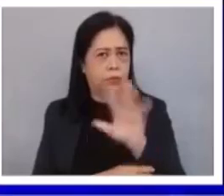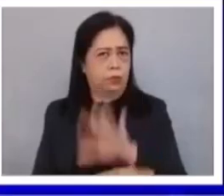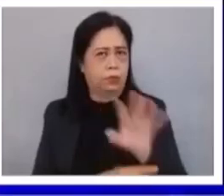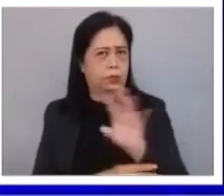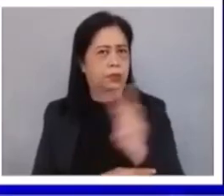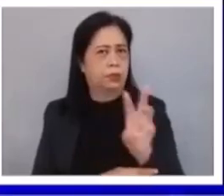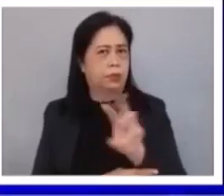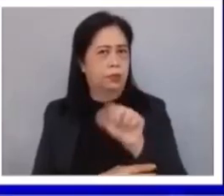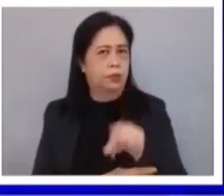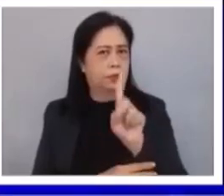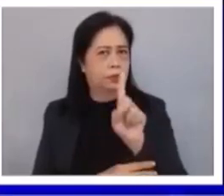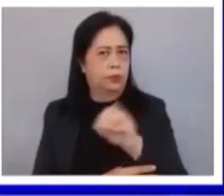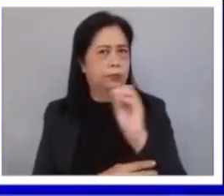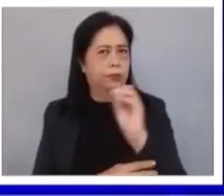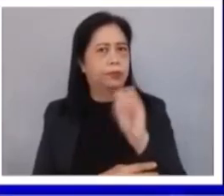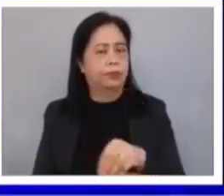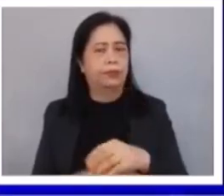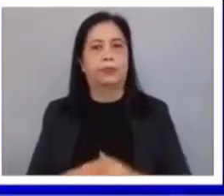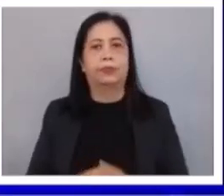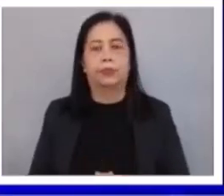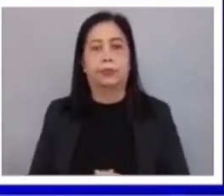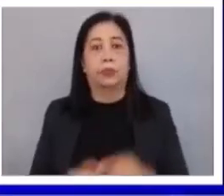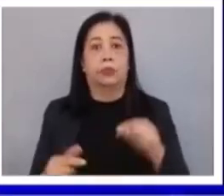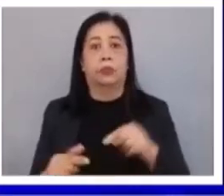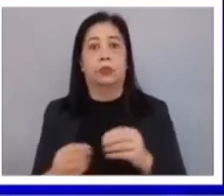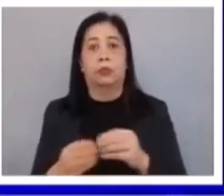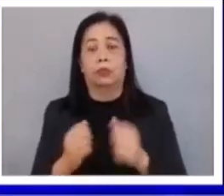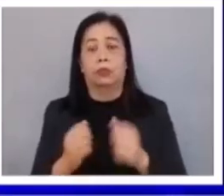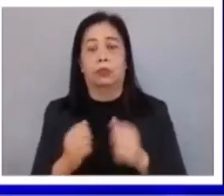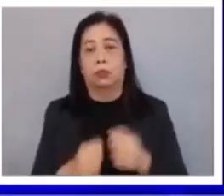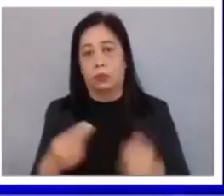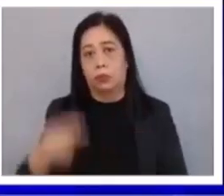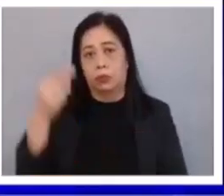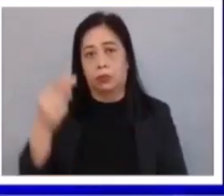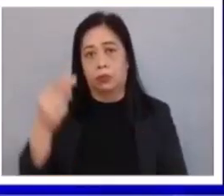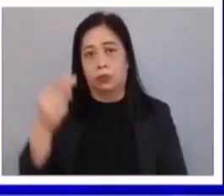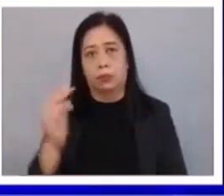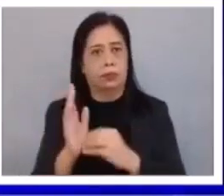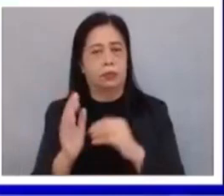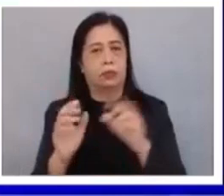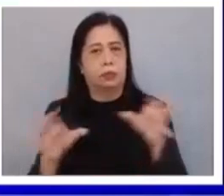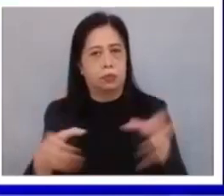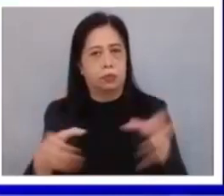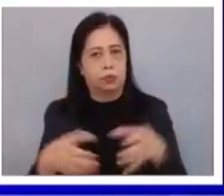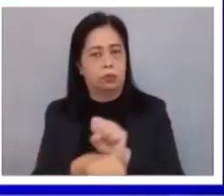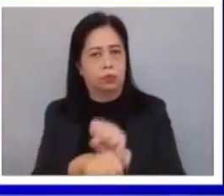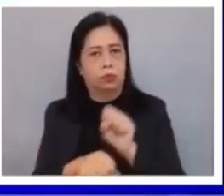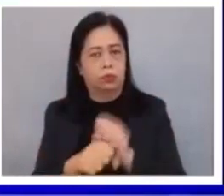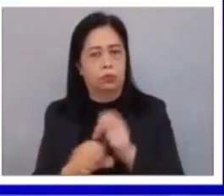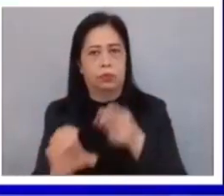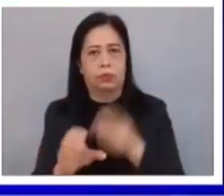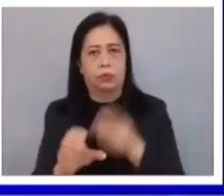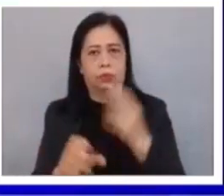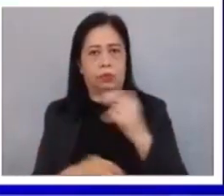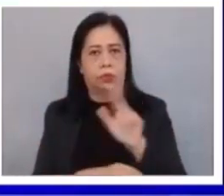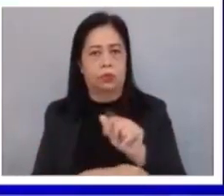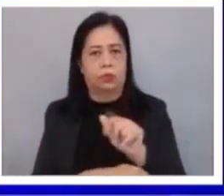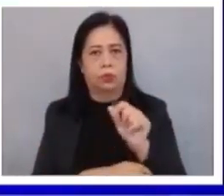66.1%. Ito ay mas mataas sa naitalang labor force participation rate noong Hulyo 2022 na